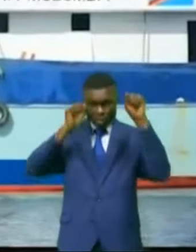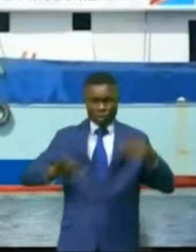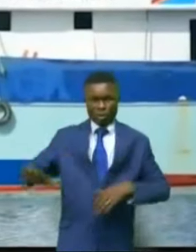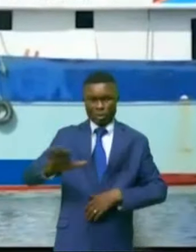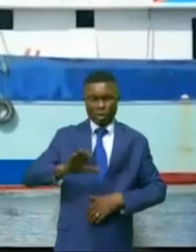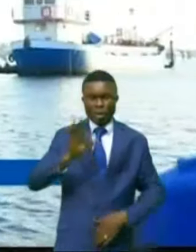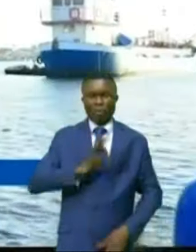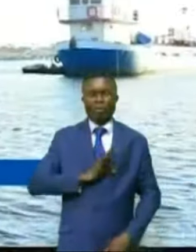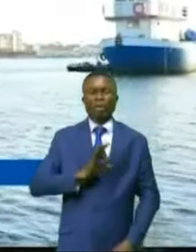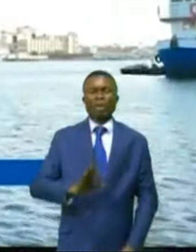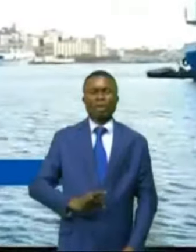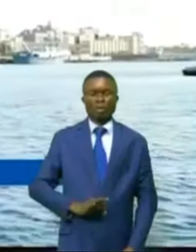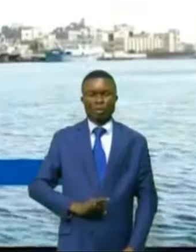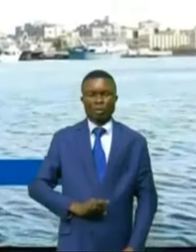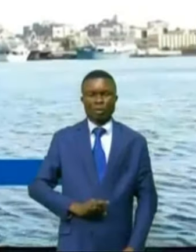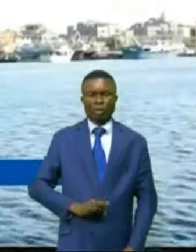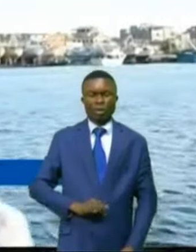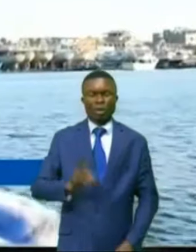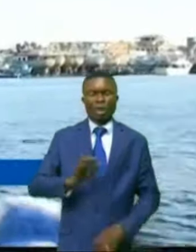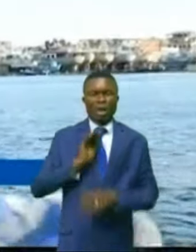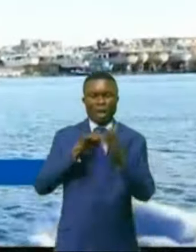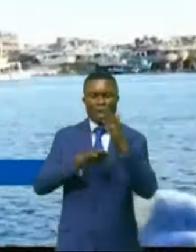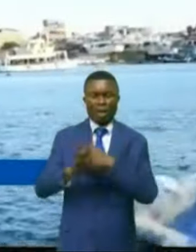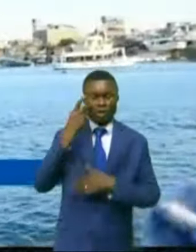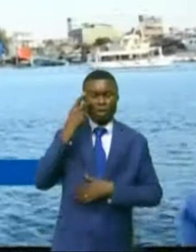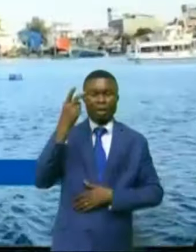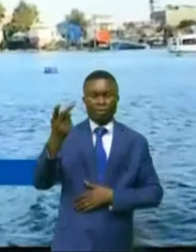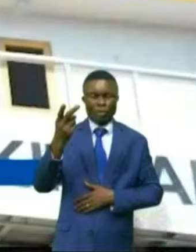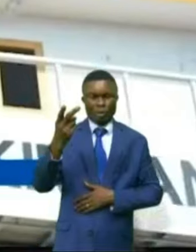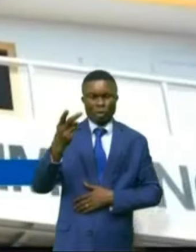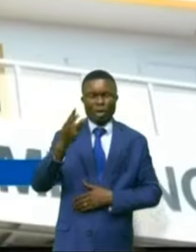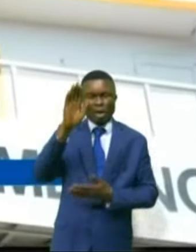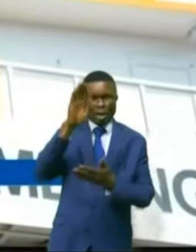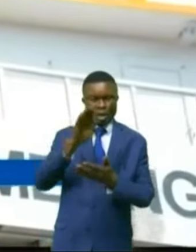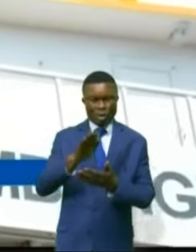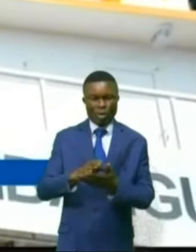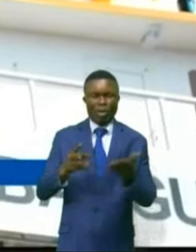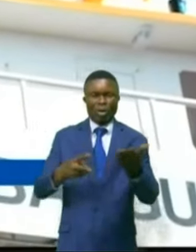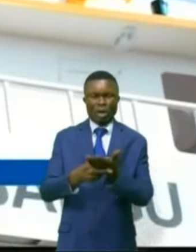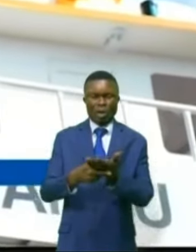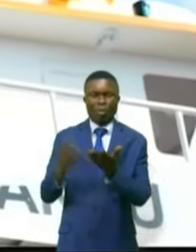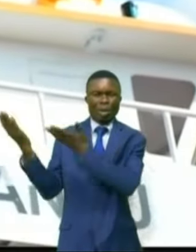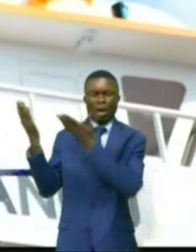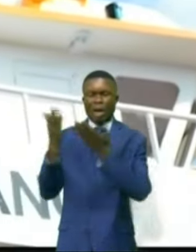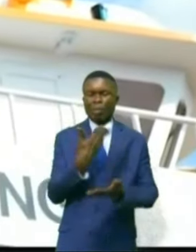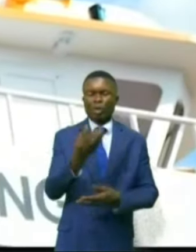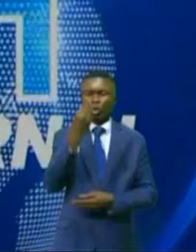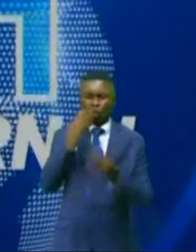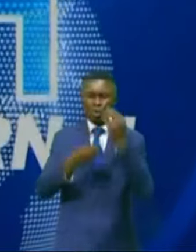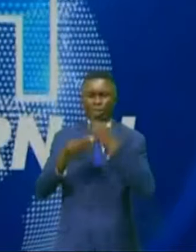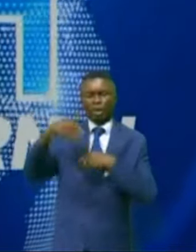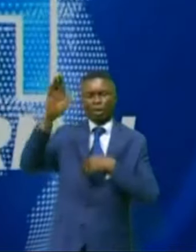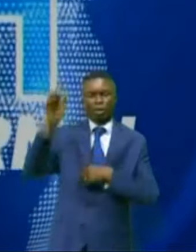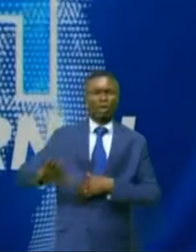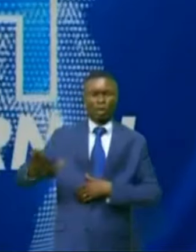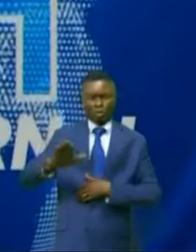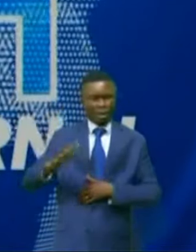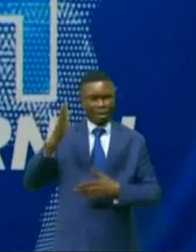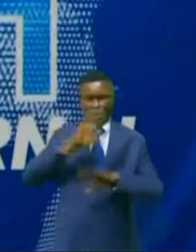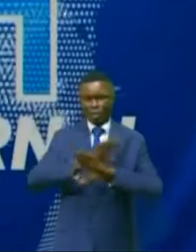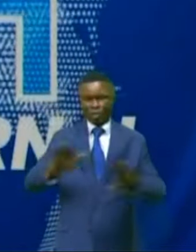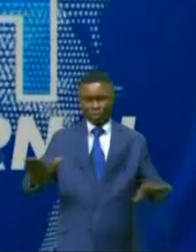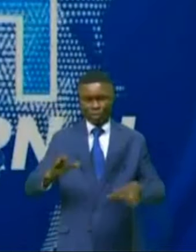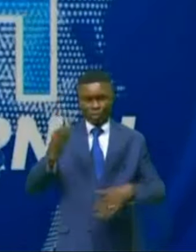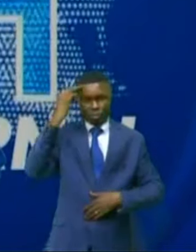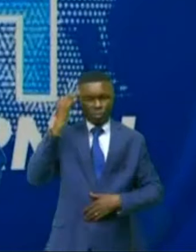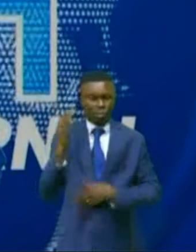République, Félix-Antoine Tshisekedi, qui s'inscrit dans la vision de réduire la facture d'importation alimentaire. La ministre